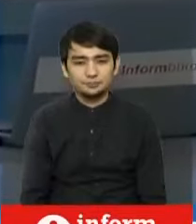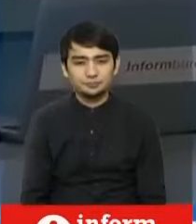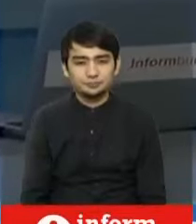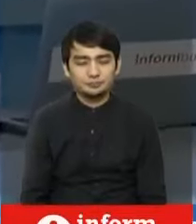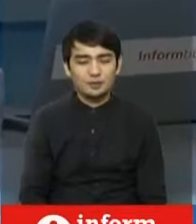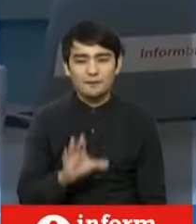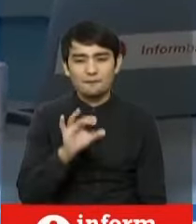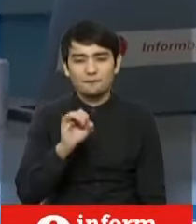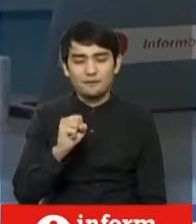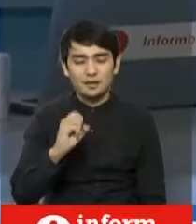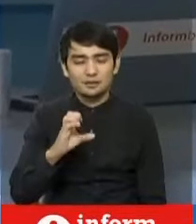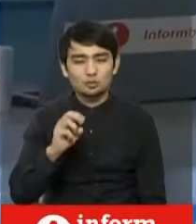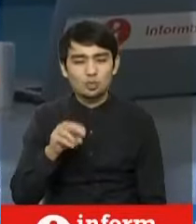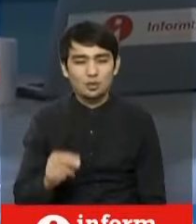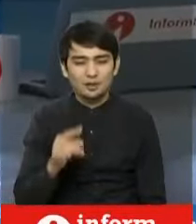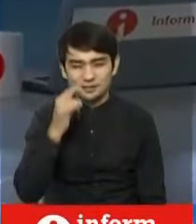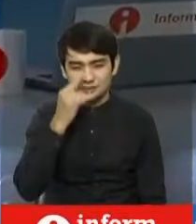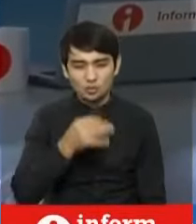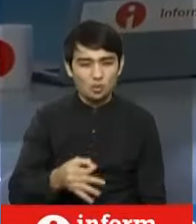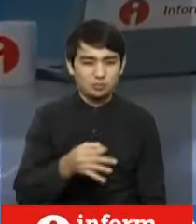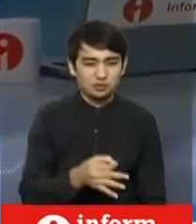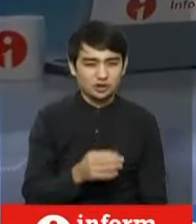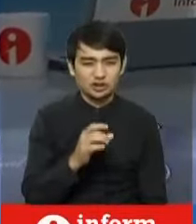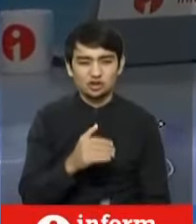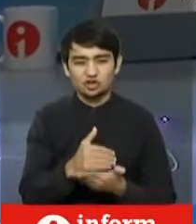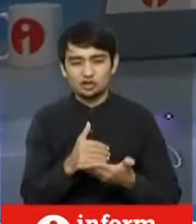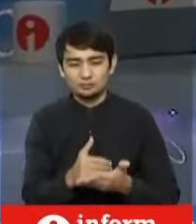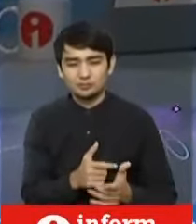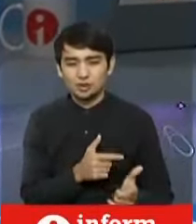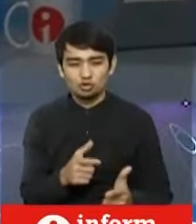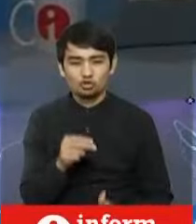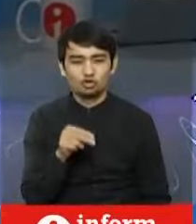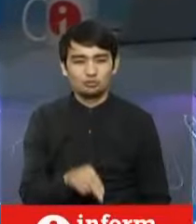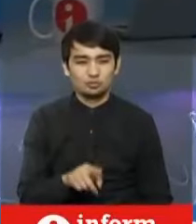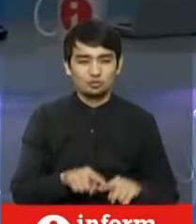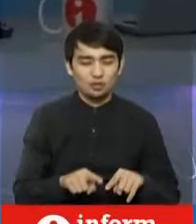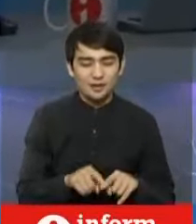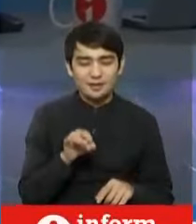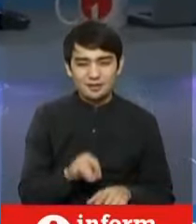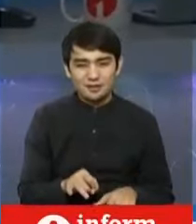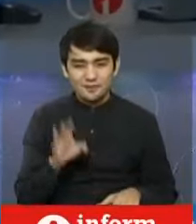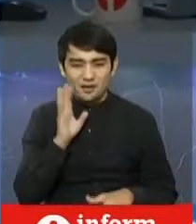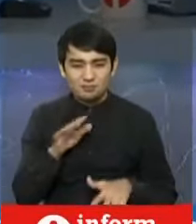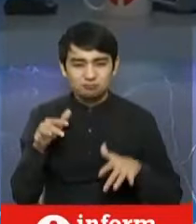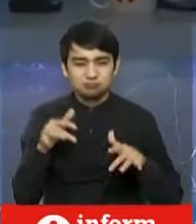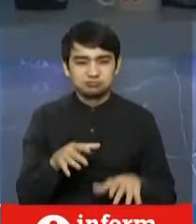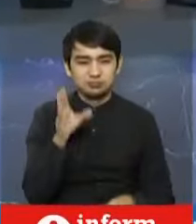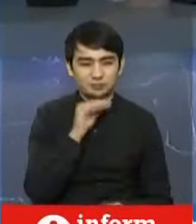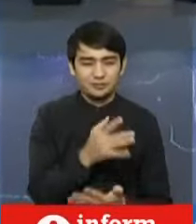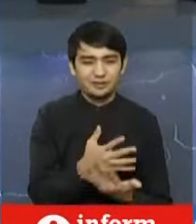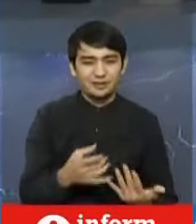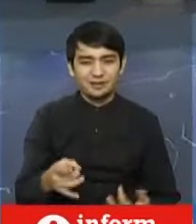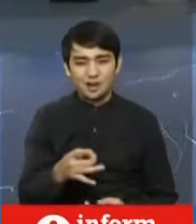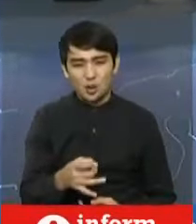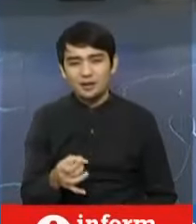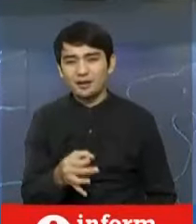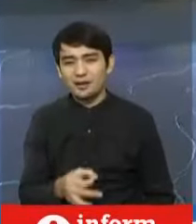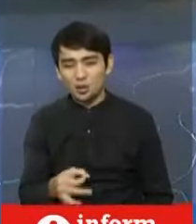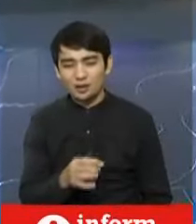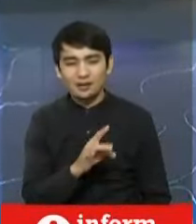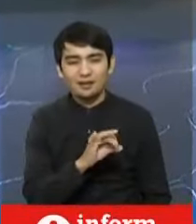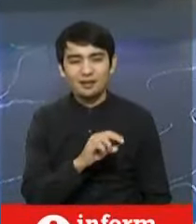А в Восточно-Казахстанской области ввели режим повышенной готовности к паводкам. Под угрозой подтопления несколько районов региона. Это город